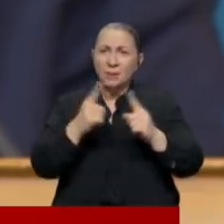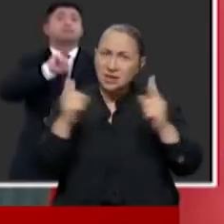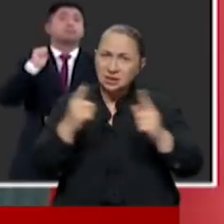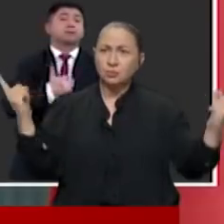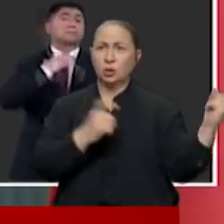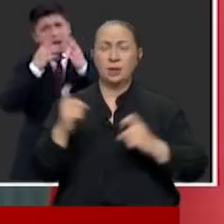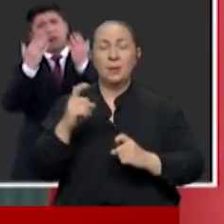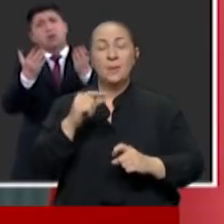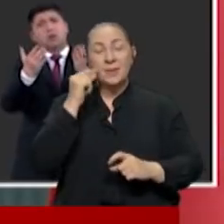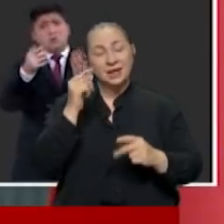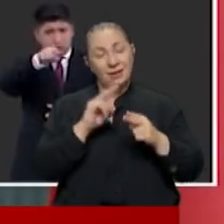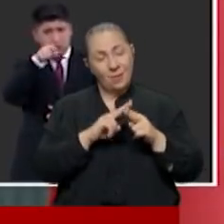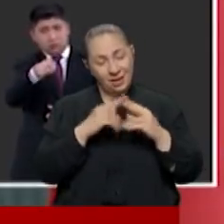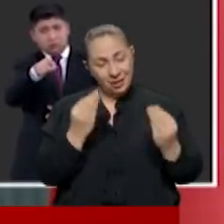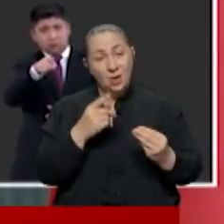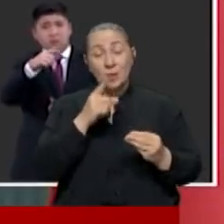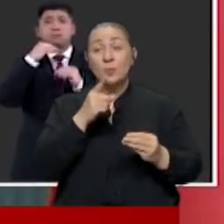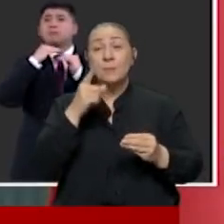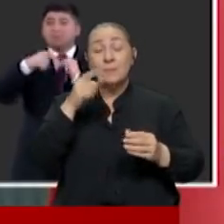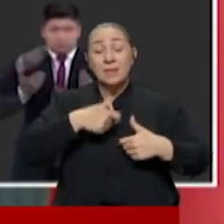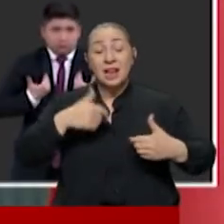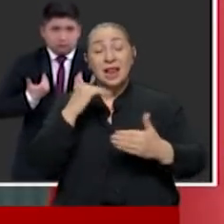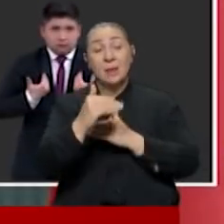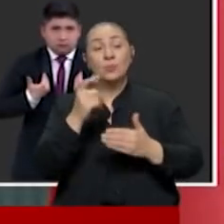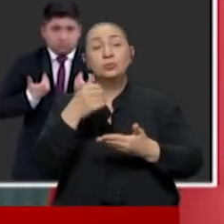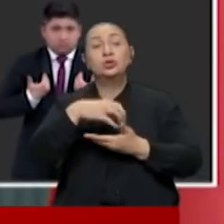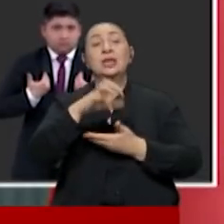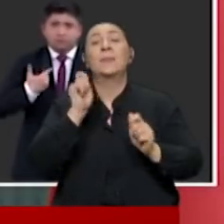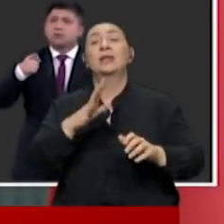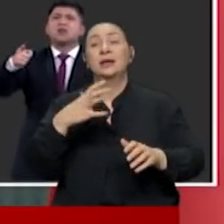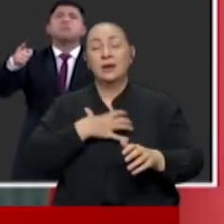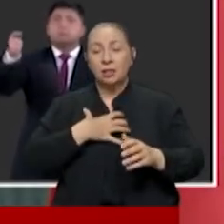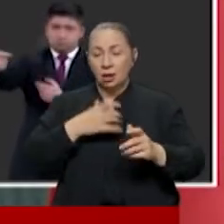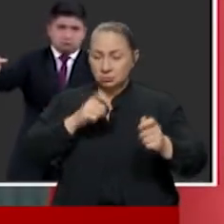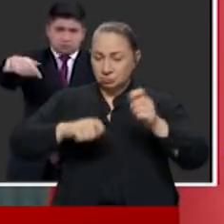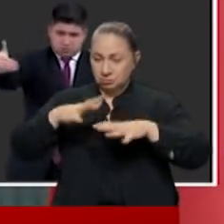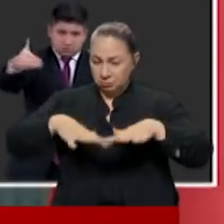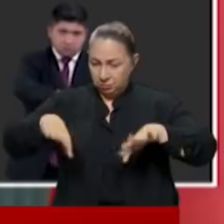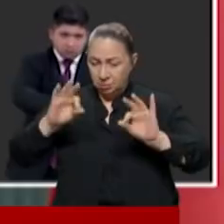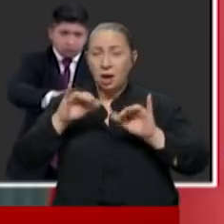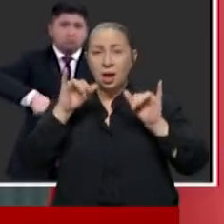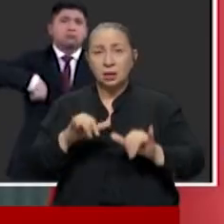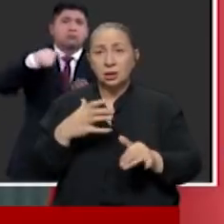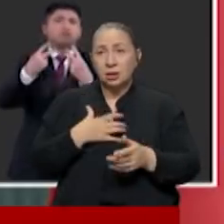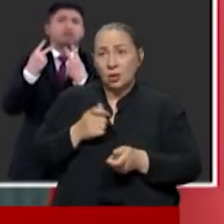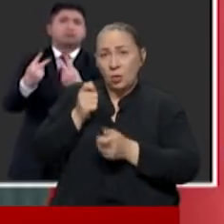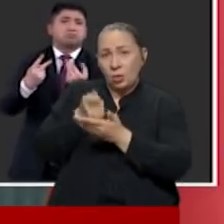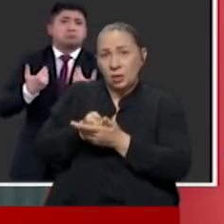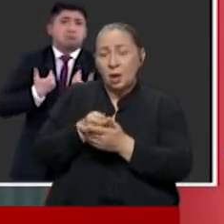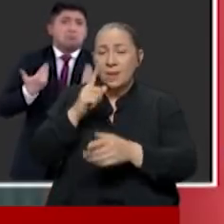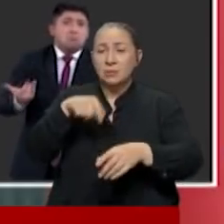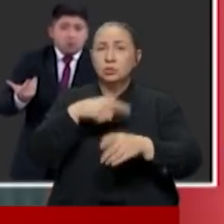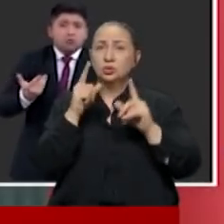hesaplaşalım Kemal Bak bunları milli bütçeden yapmadık kendileri tedavi bu aynı zamanda yatırımı yaptılar